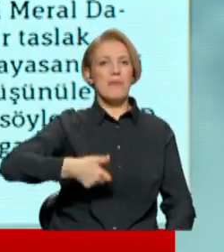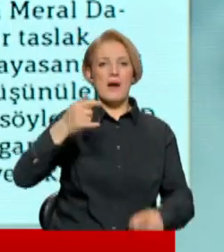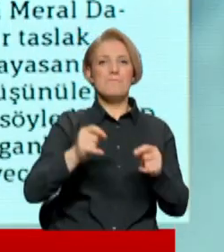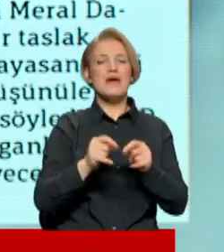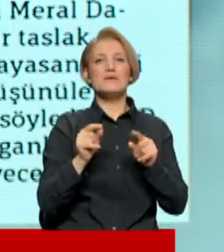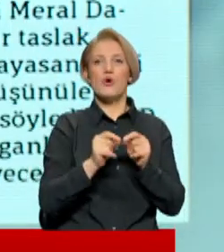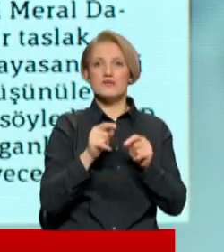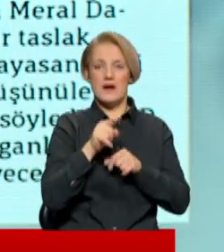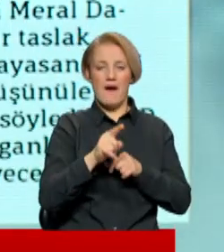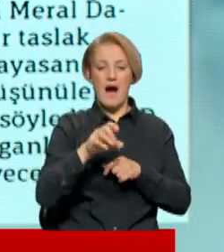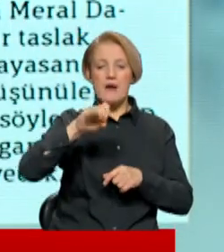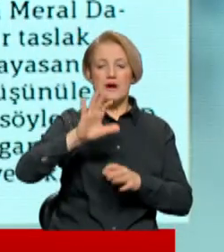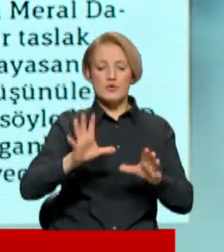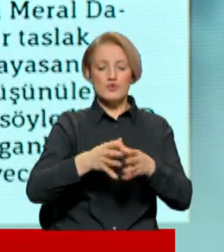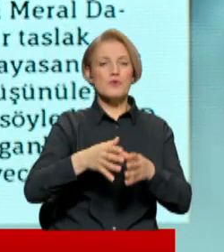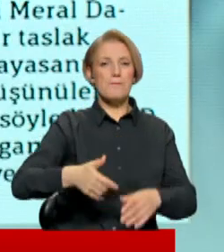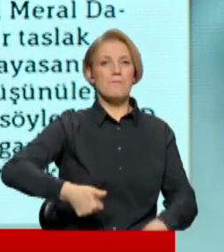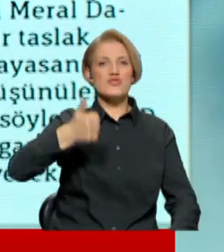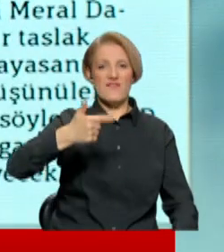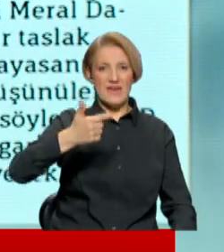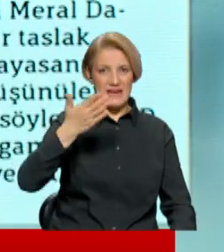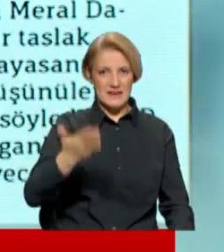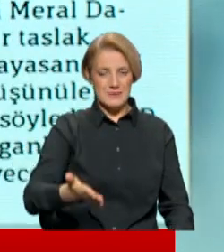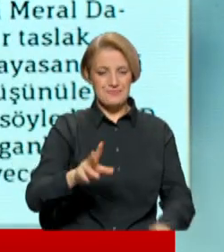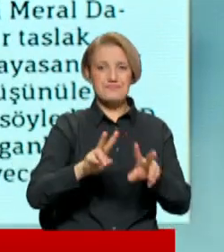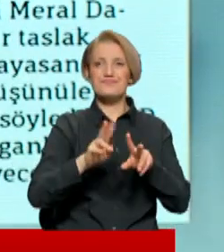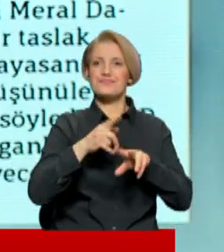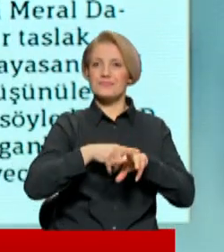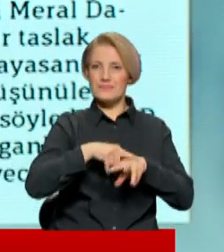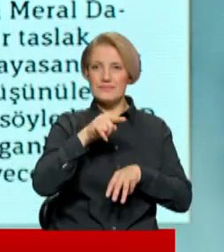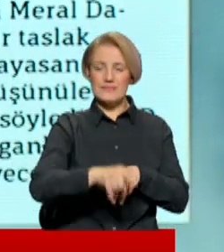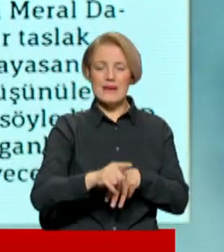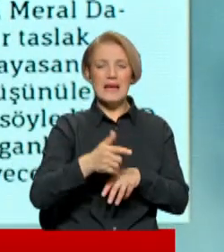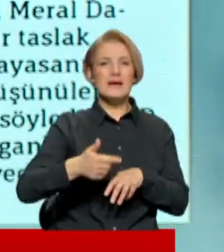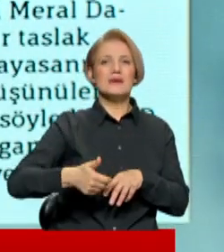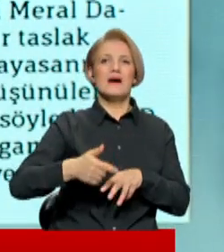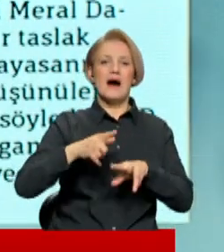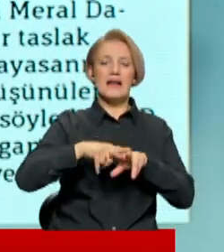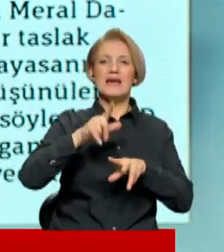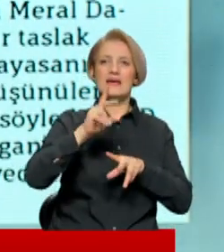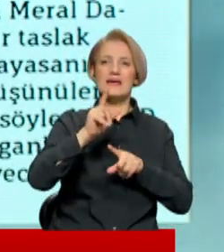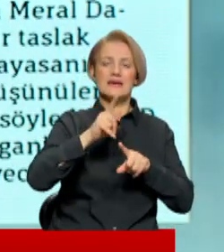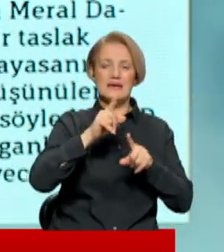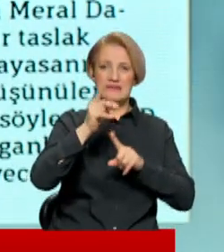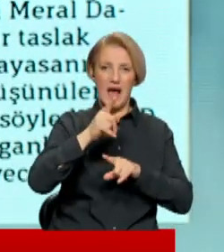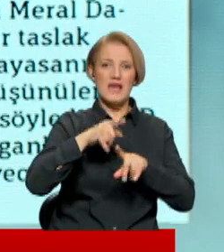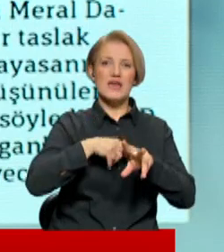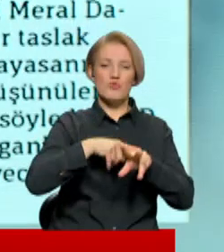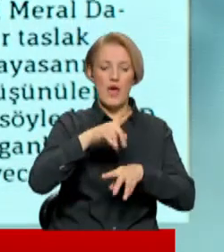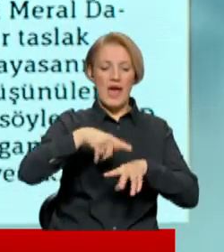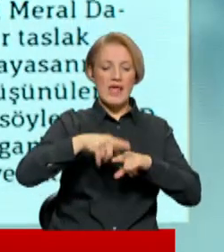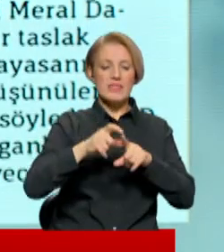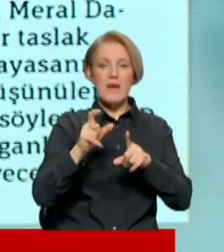Ak Parti grup başkanvekili Mustafa Elitaş ve AK Parti Genel Başkan Yardımcısı aileye İhsan Yavuz HDP